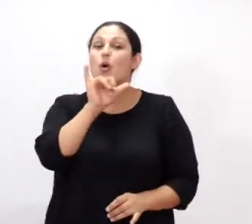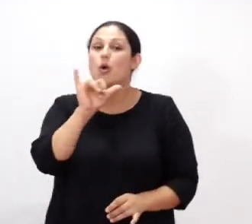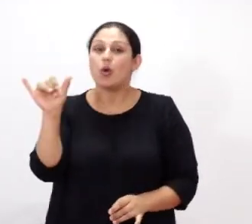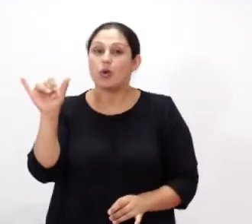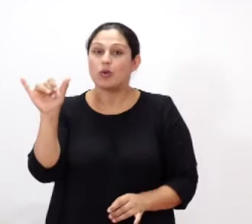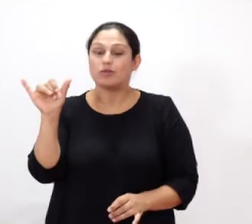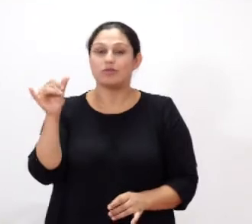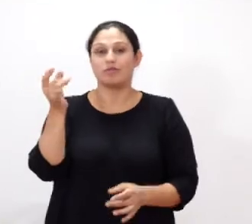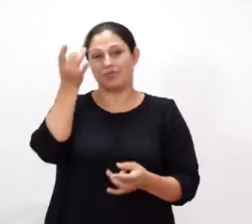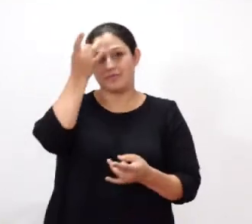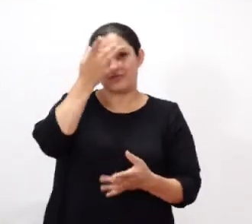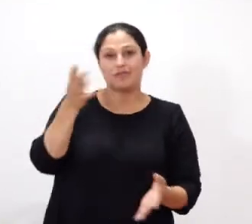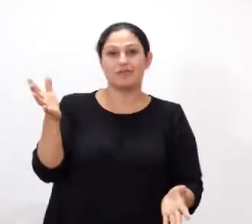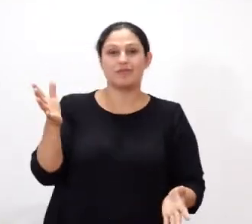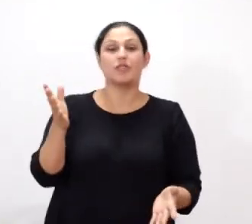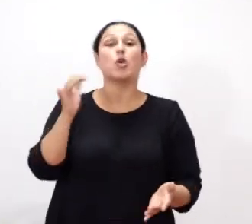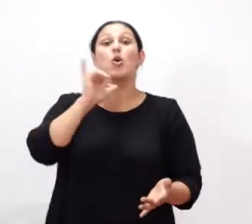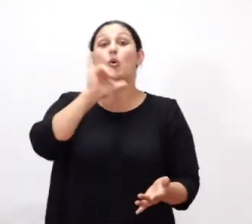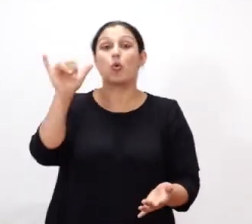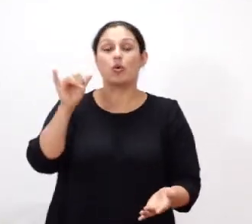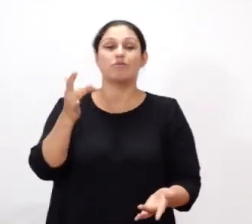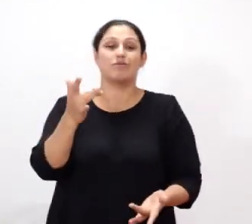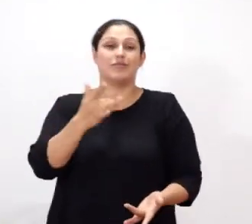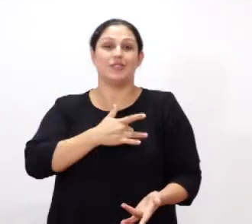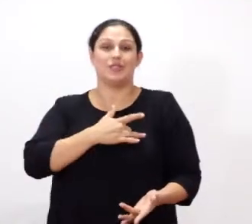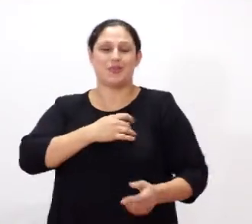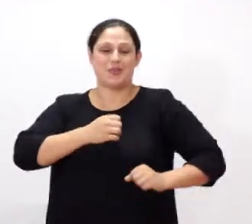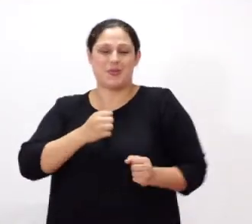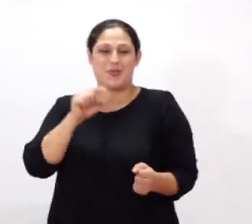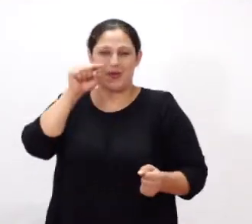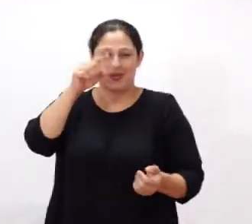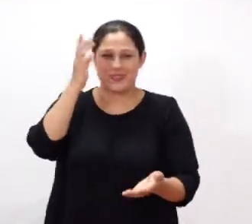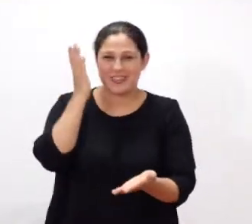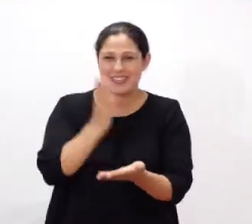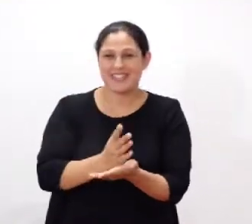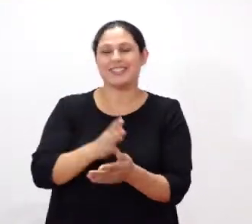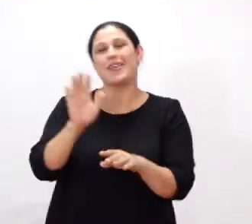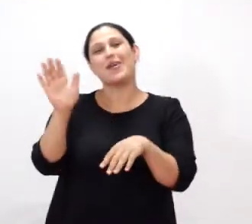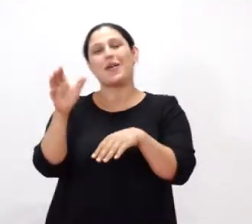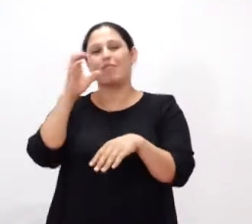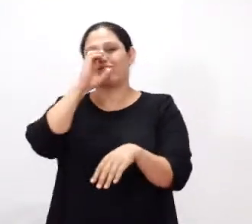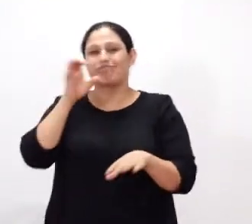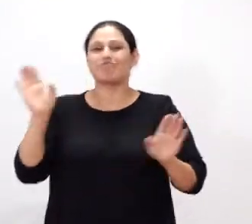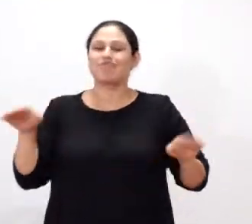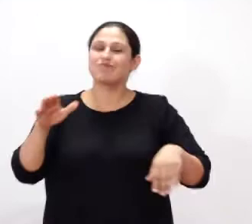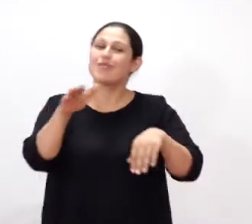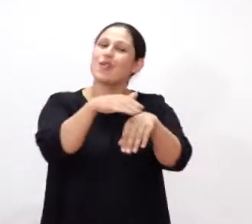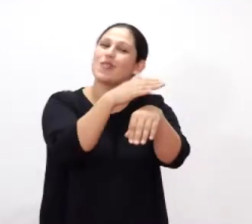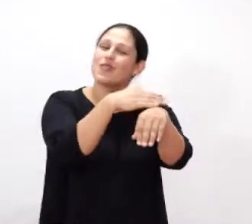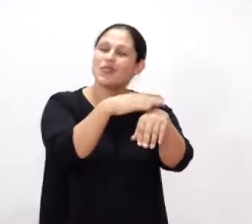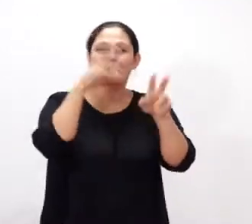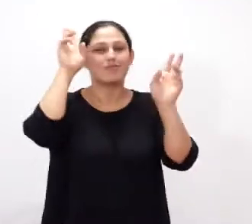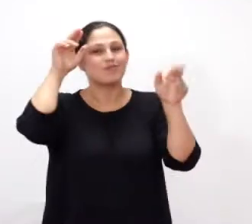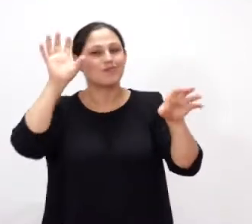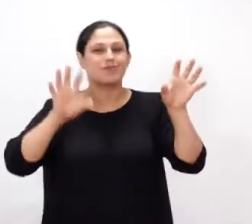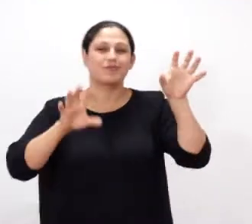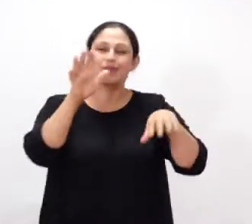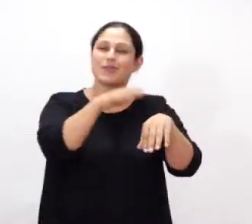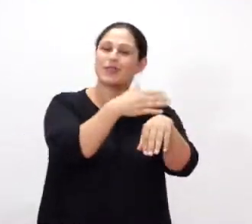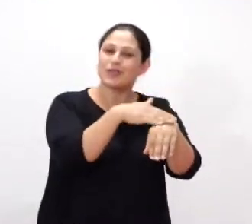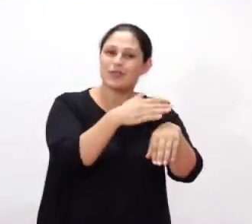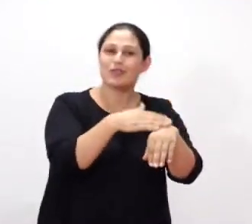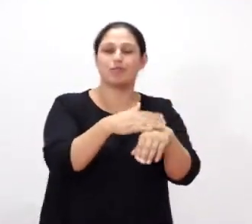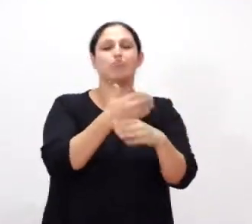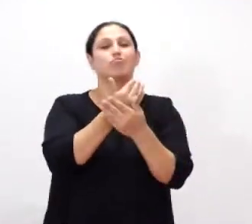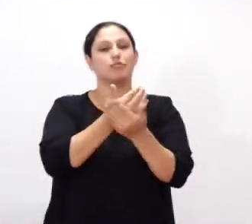روی نیکوست او هست در دل دوست آفرین زرگوشک آفرین پنده